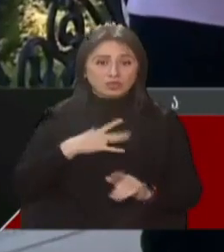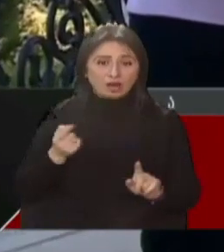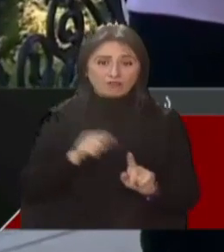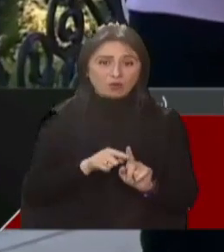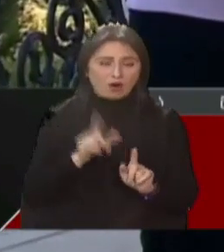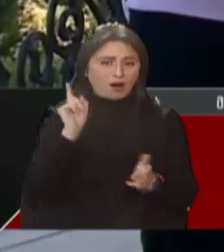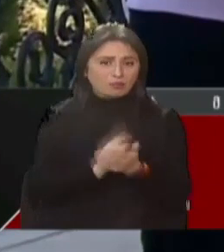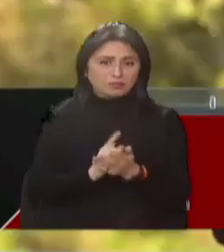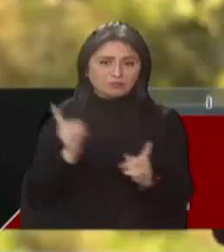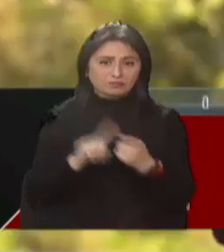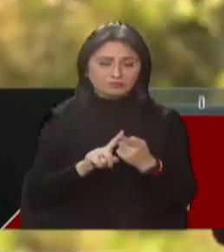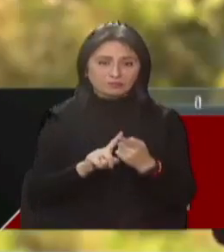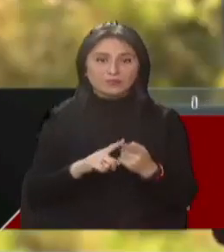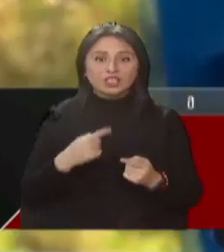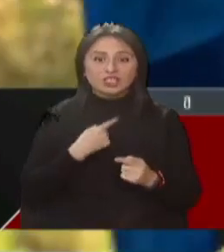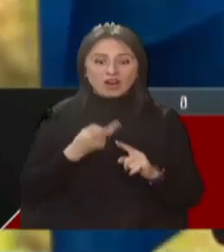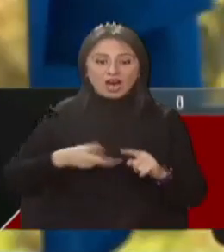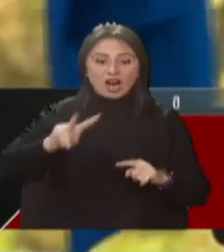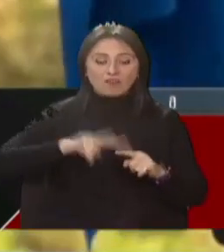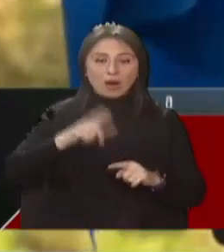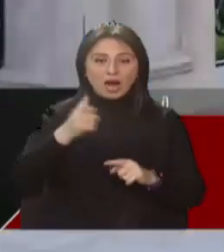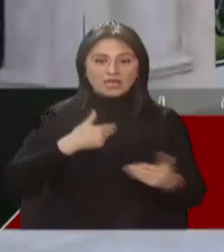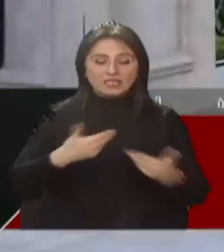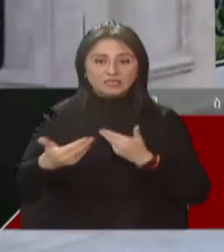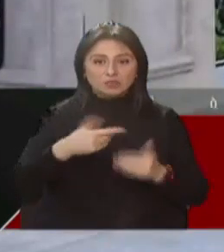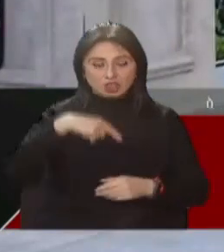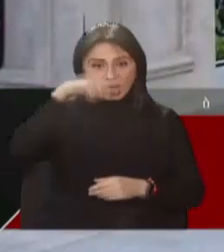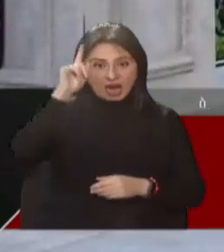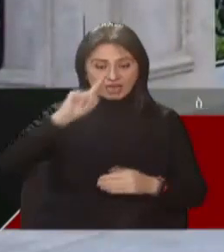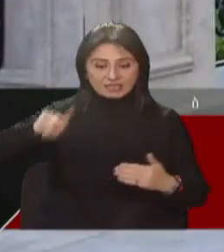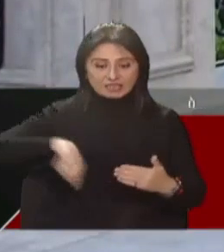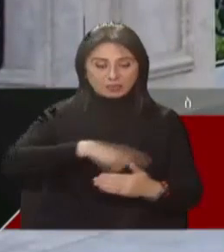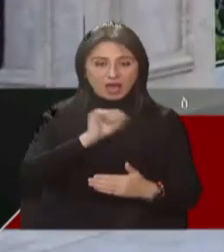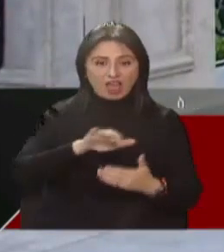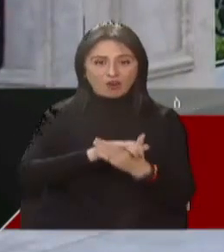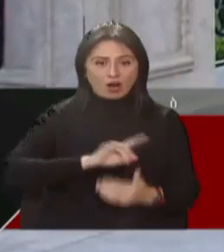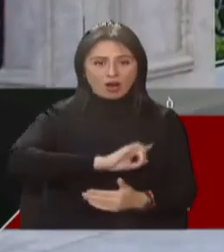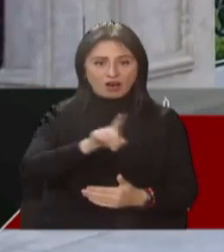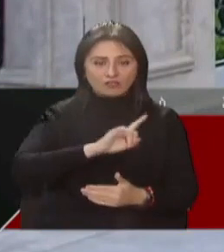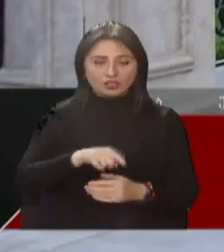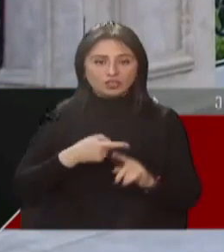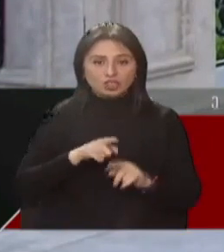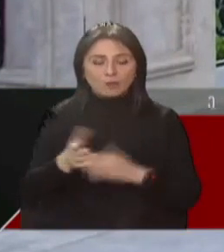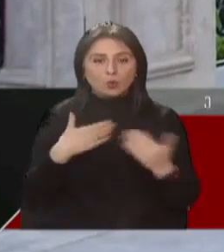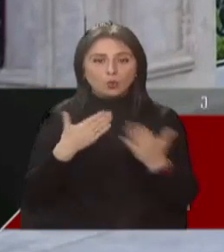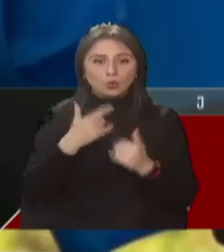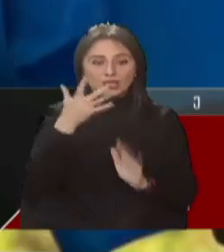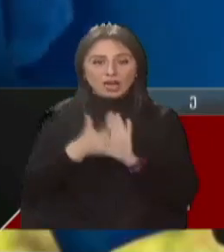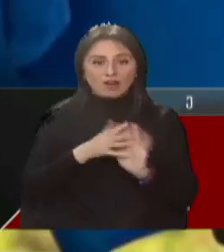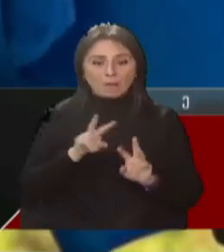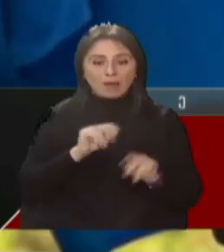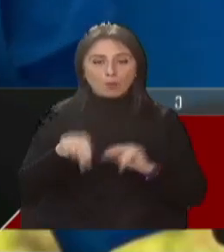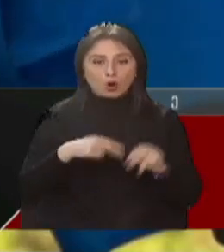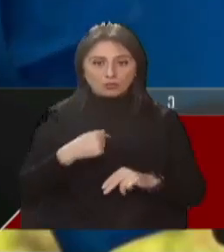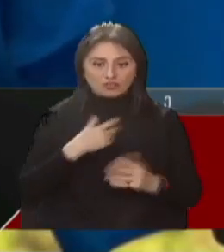უნდარგებოდა საქართველოს. Ჩვენ გავაურმაგებთ გაზის მიწოდებას აზერბაიჯანიდან ევროკავშირში. Ნამდვილად ამ ურთიერთგაგების